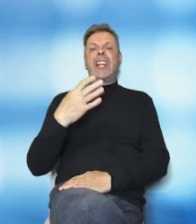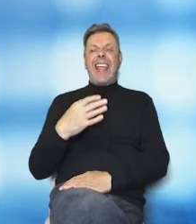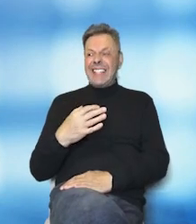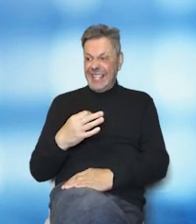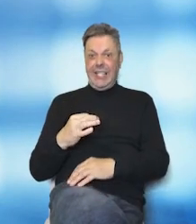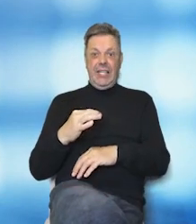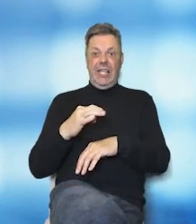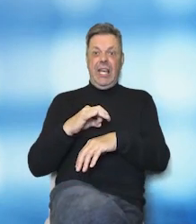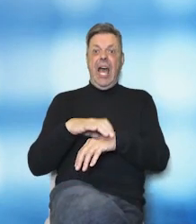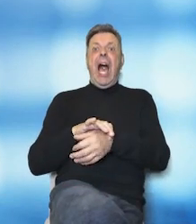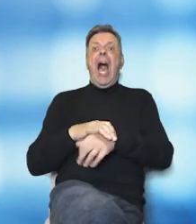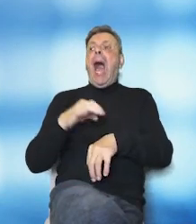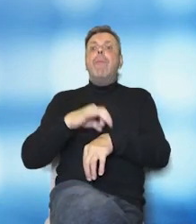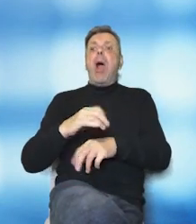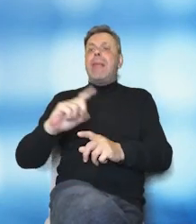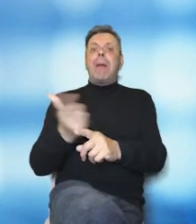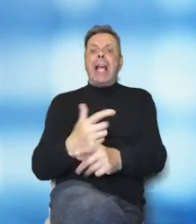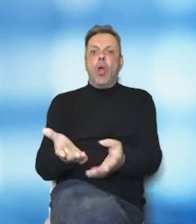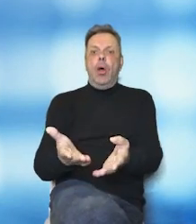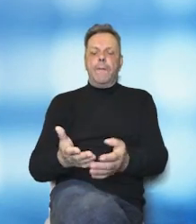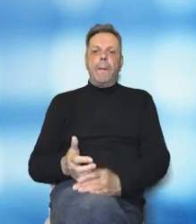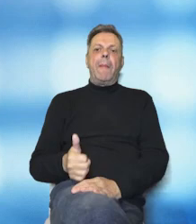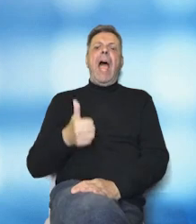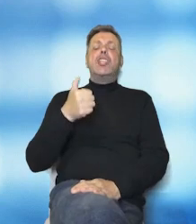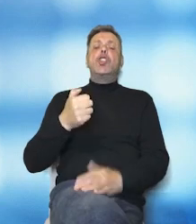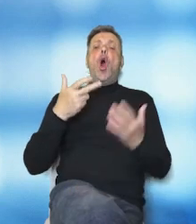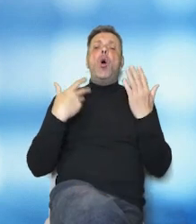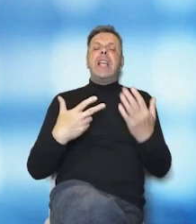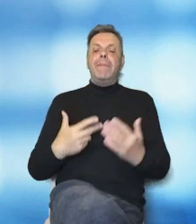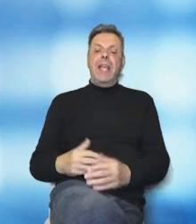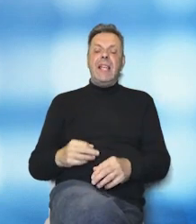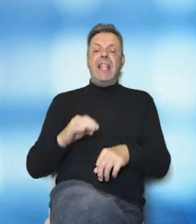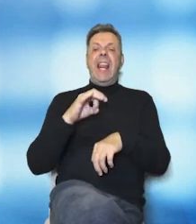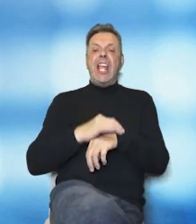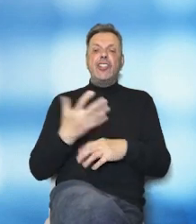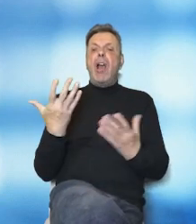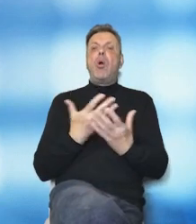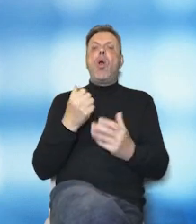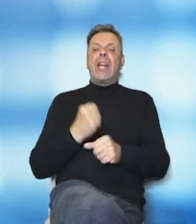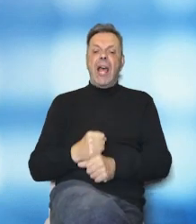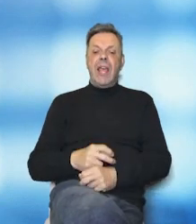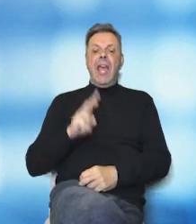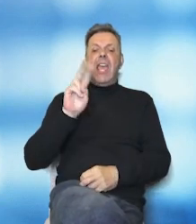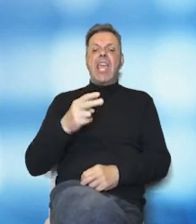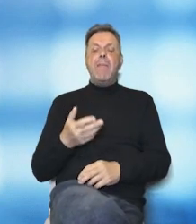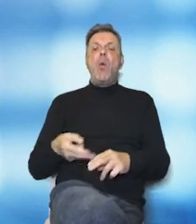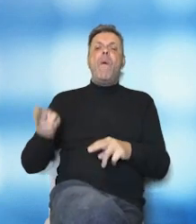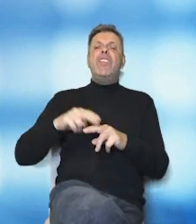prazno. A istovremeno 180 liječnika koji rade imaju više